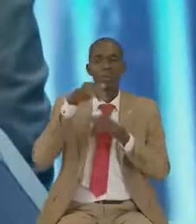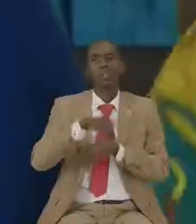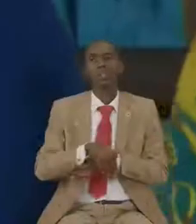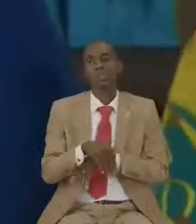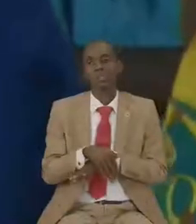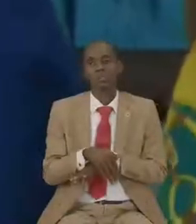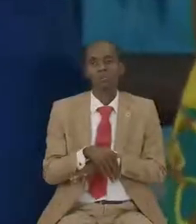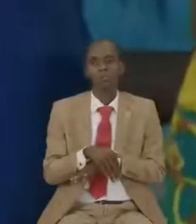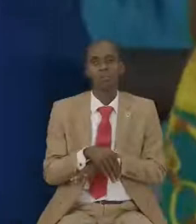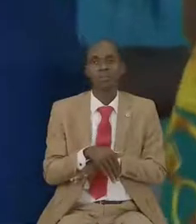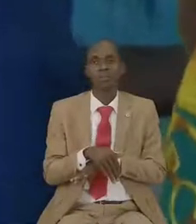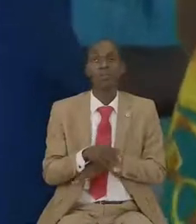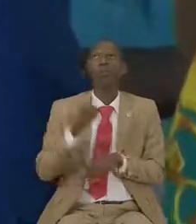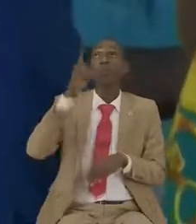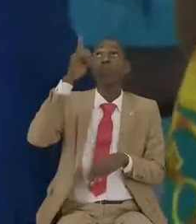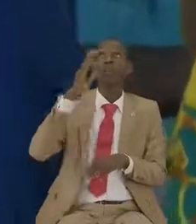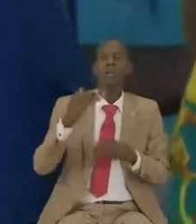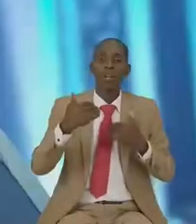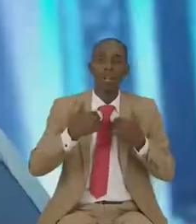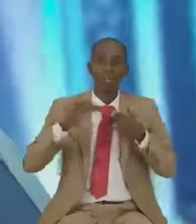surnaturelle pour vous bénir.